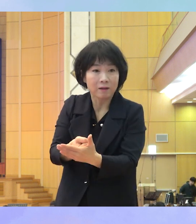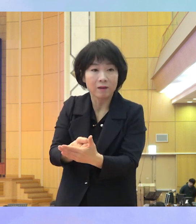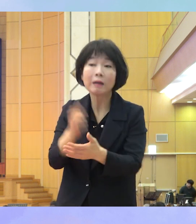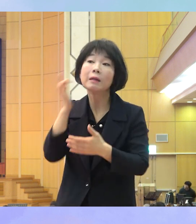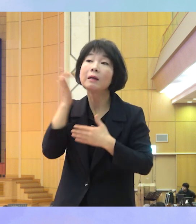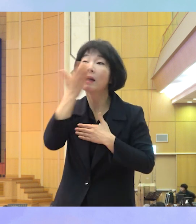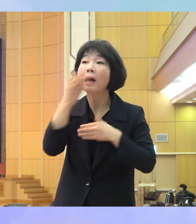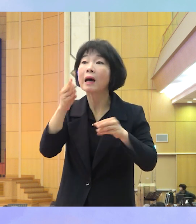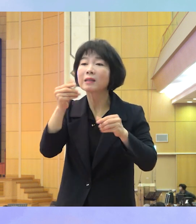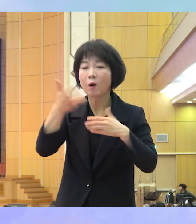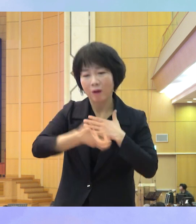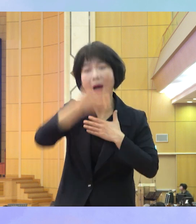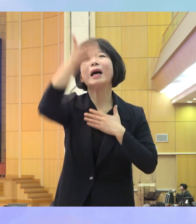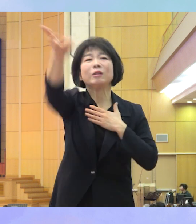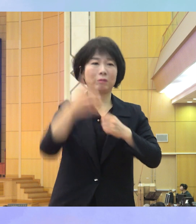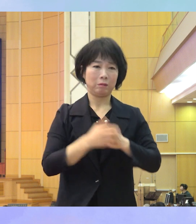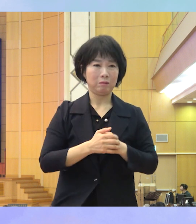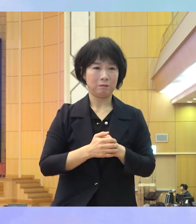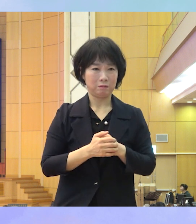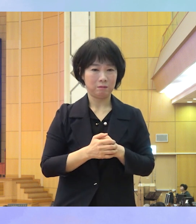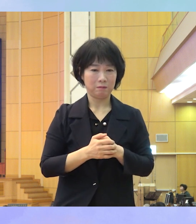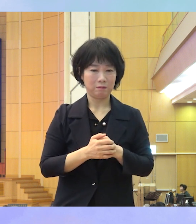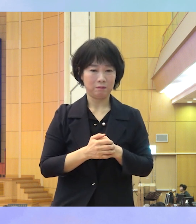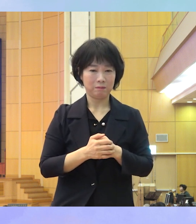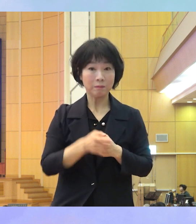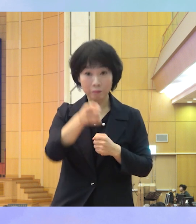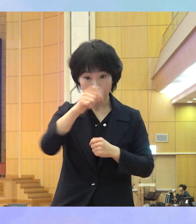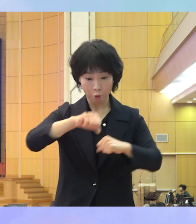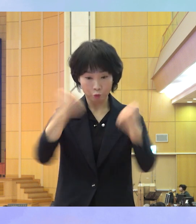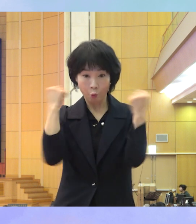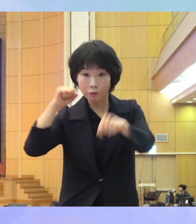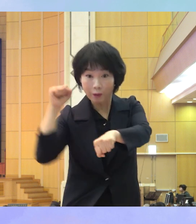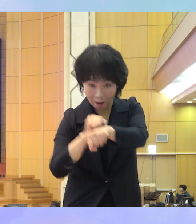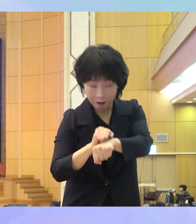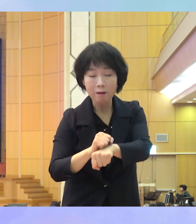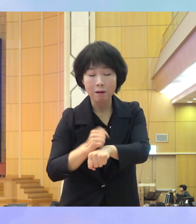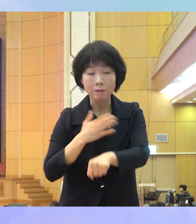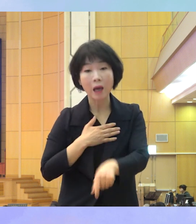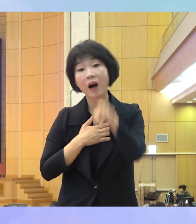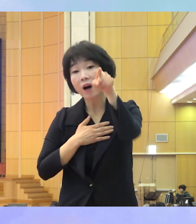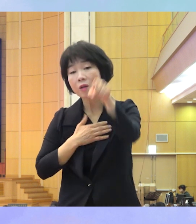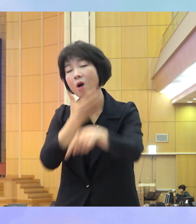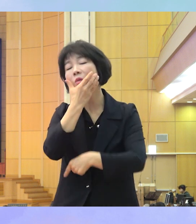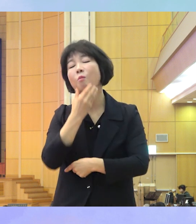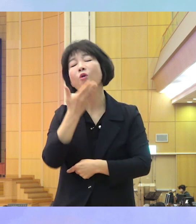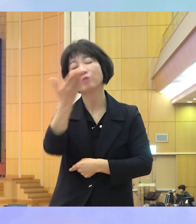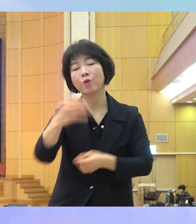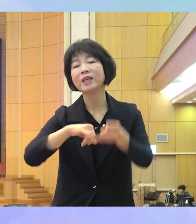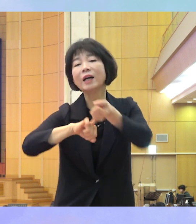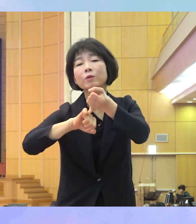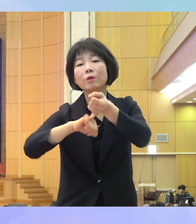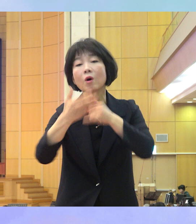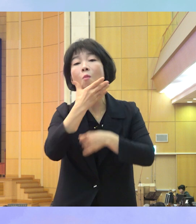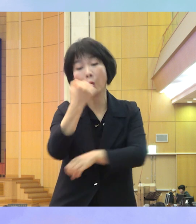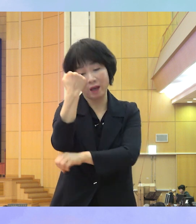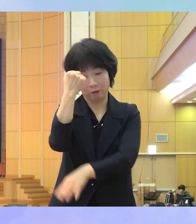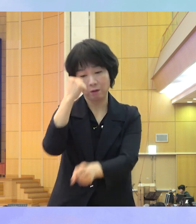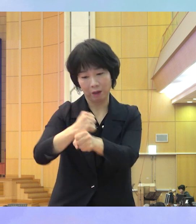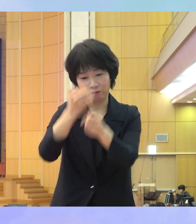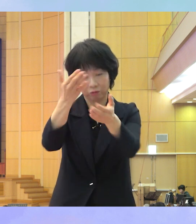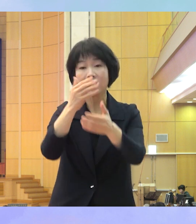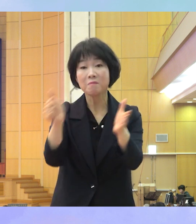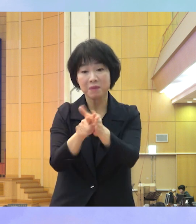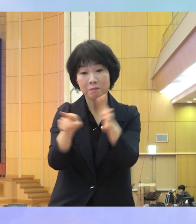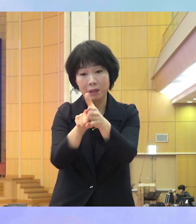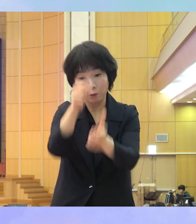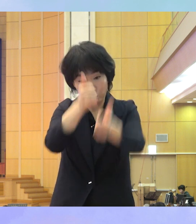말씀하기를 내가 너가 가라는 대로 순종하면 내가 너에게 복을 줄 것이고 복의 근원이 될 것이고 믿음의